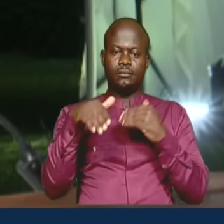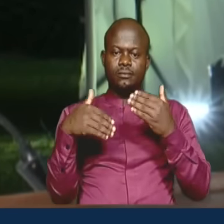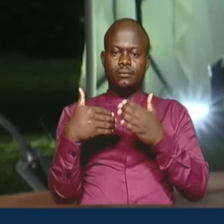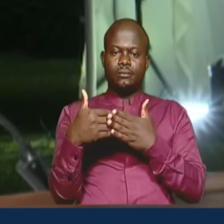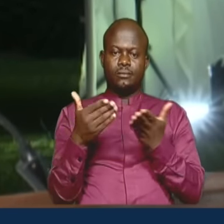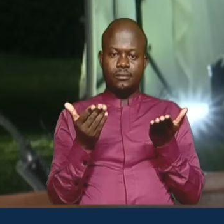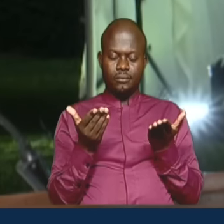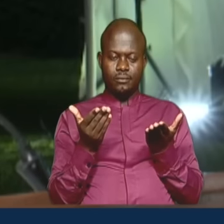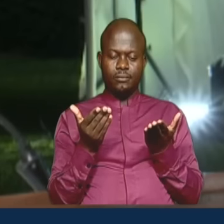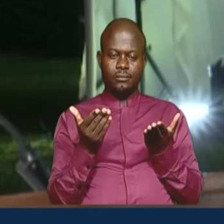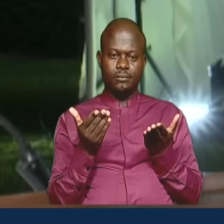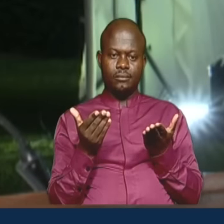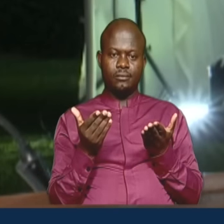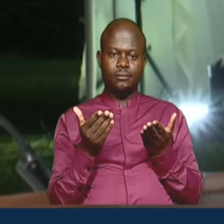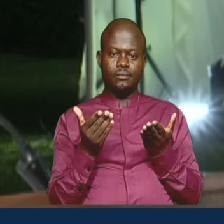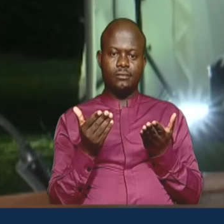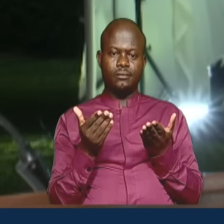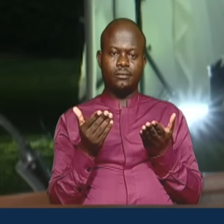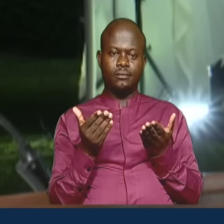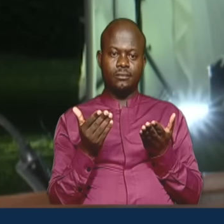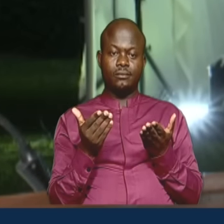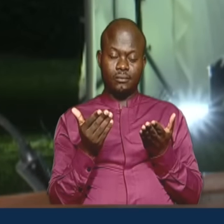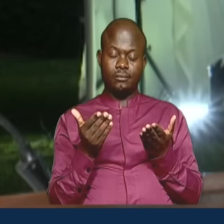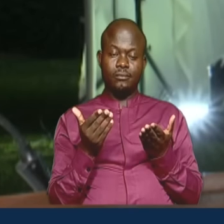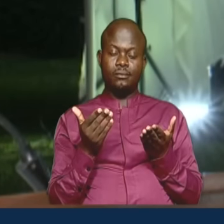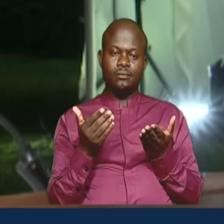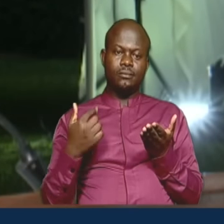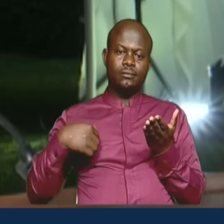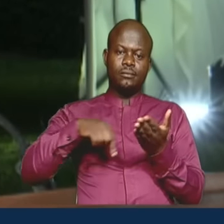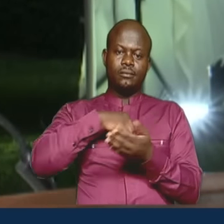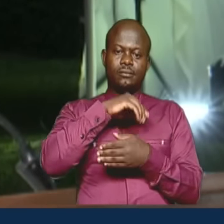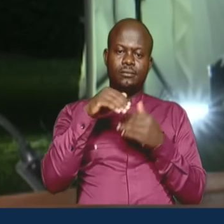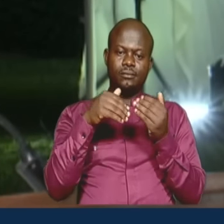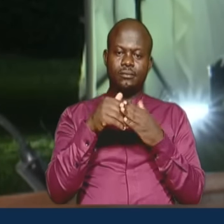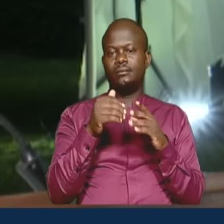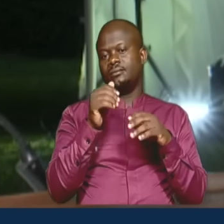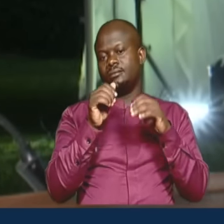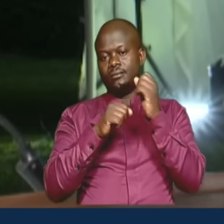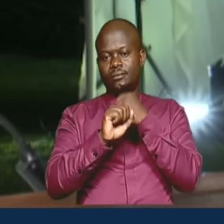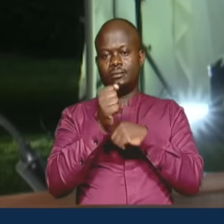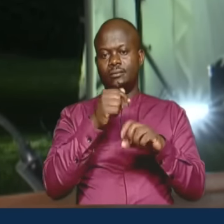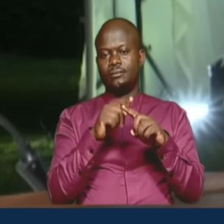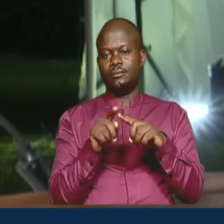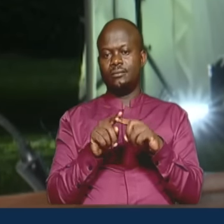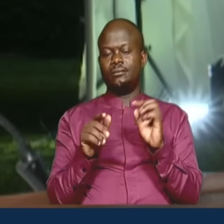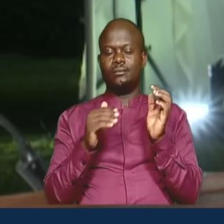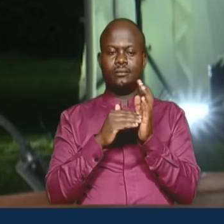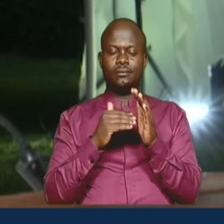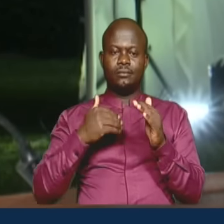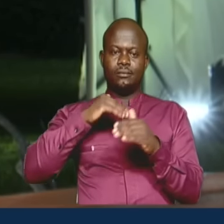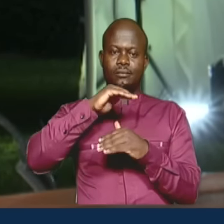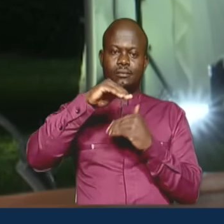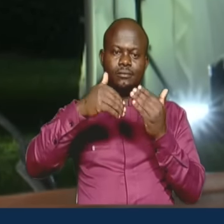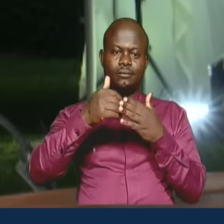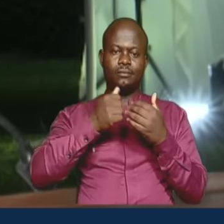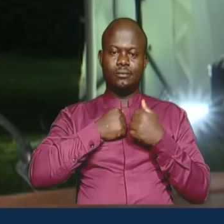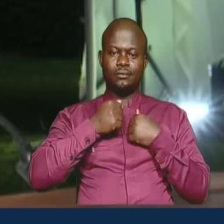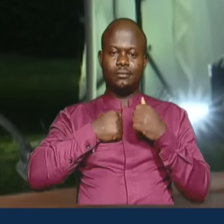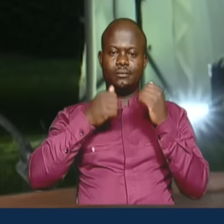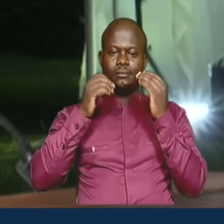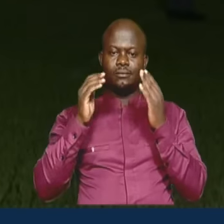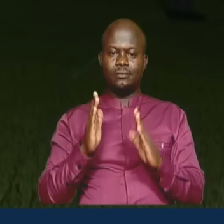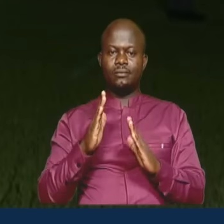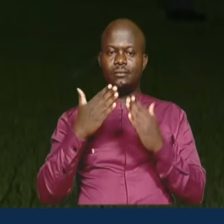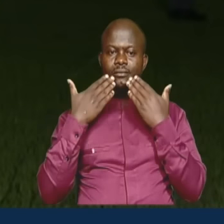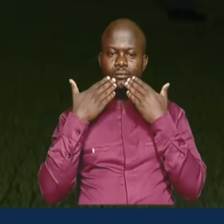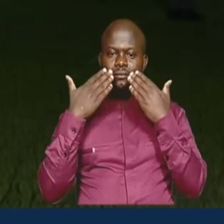mu kazi ndetse n'imirimo itandukanye mwakoze, twese Abanyarwanda